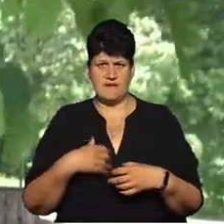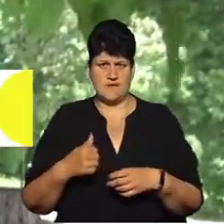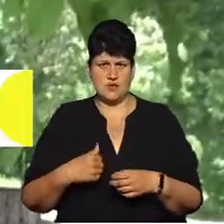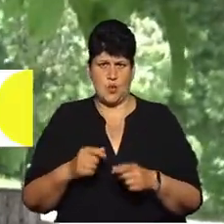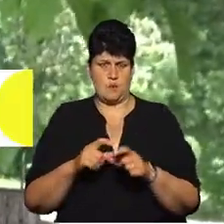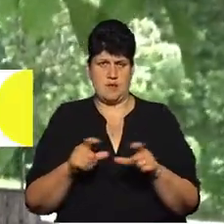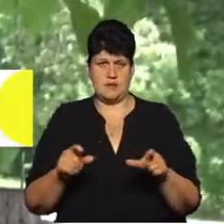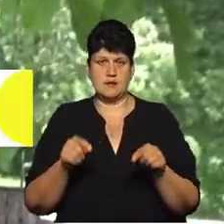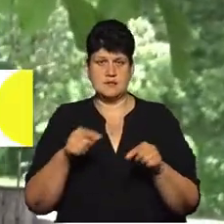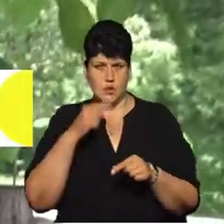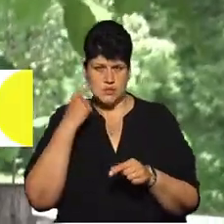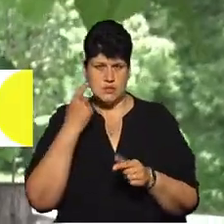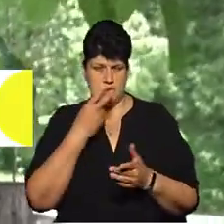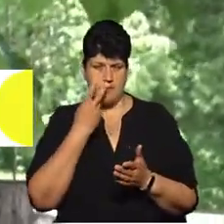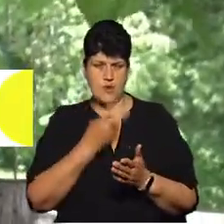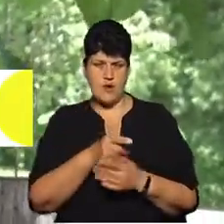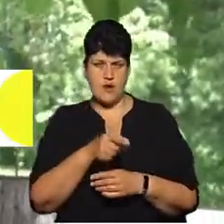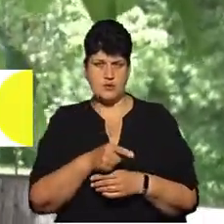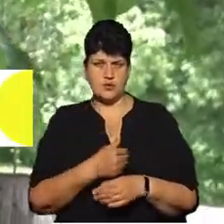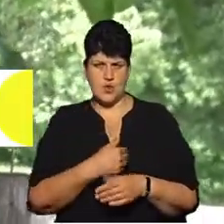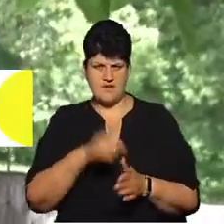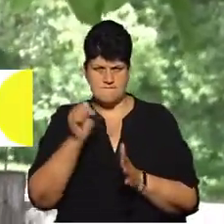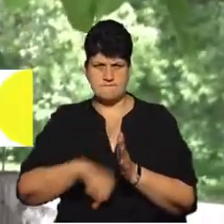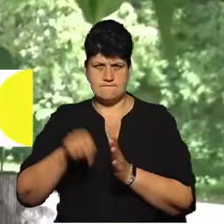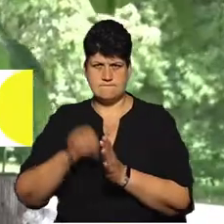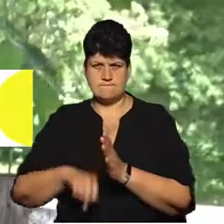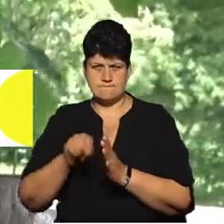Росія показує, що прагне вбивати цивільних.